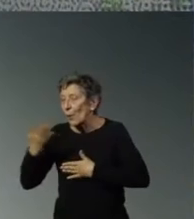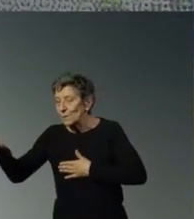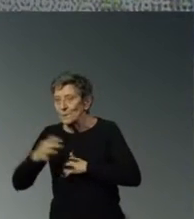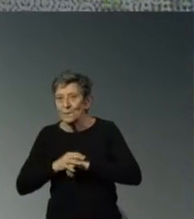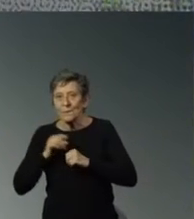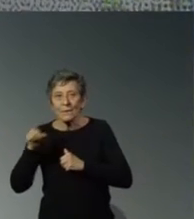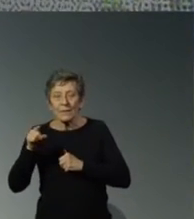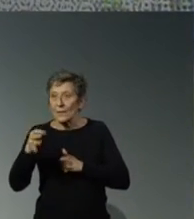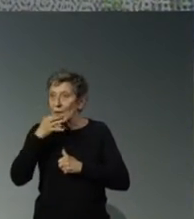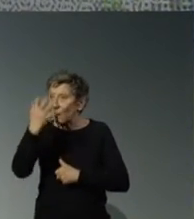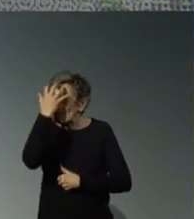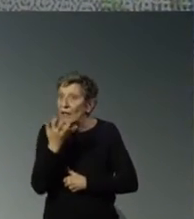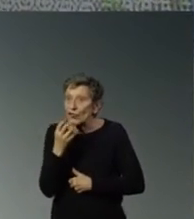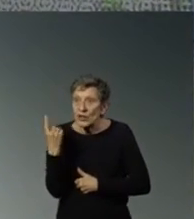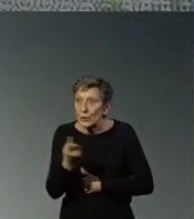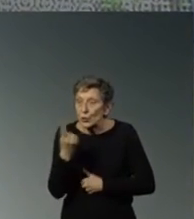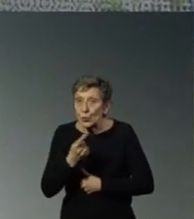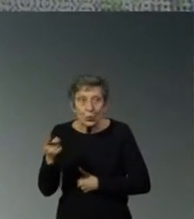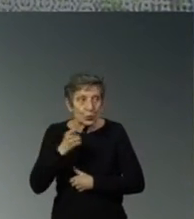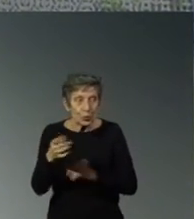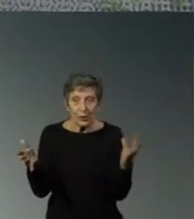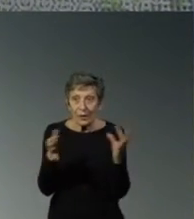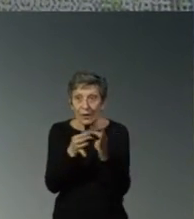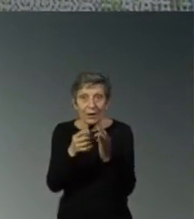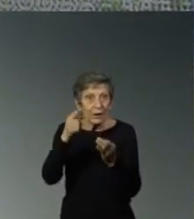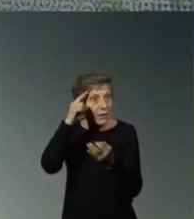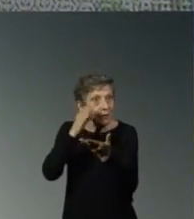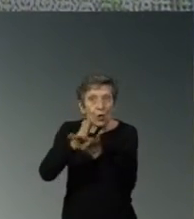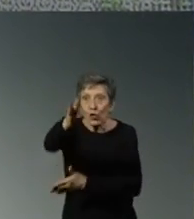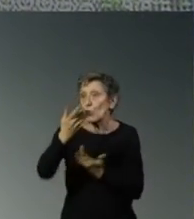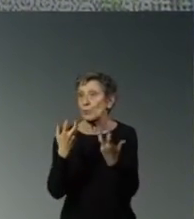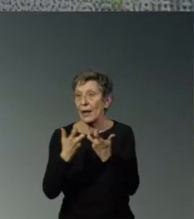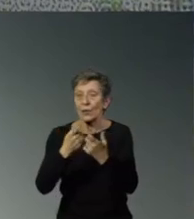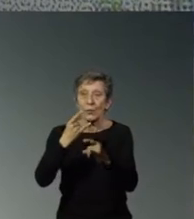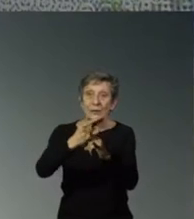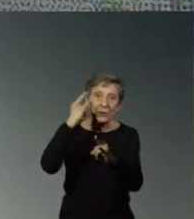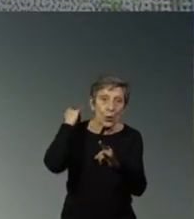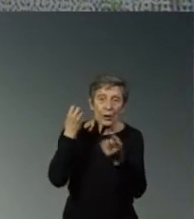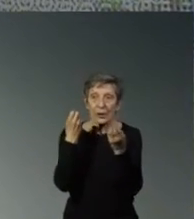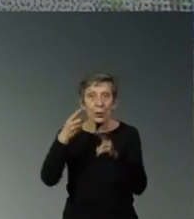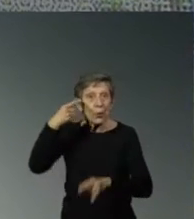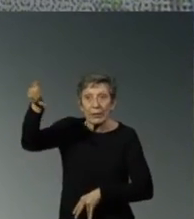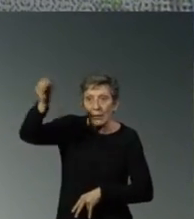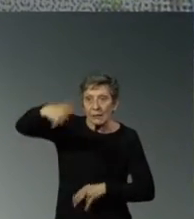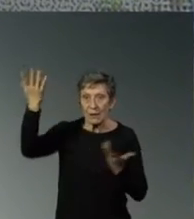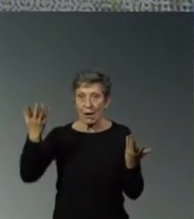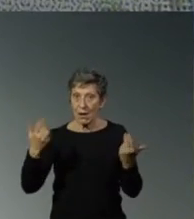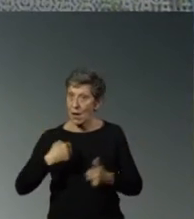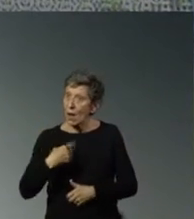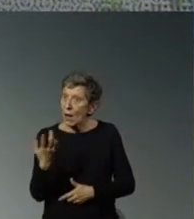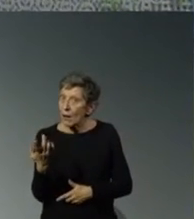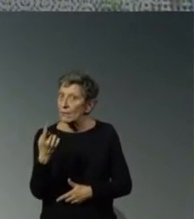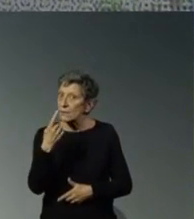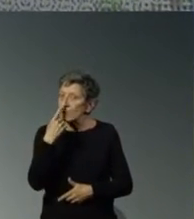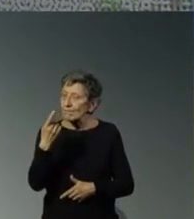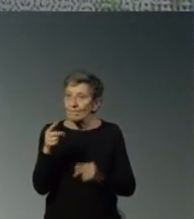toujours par rapport à une certaine transcendance, notamment soit historique, soit le destin, et il m'a semblé que dans